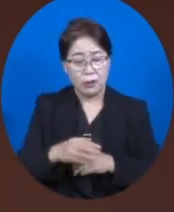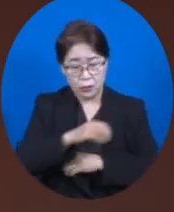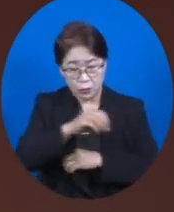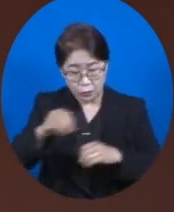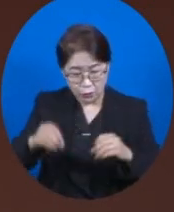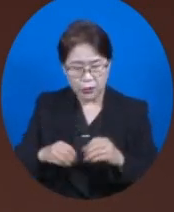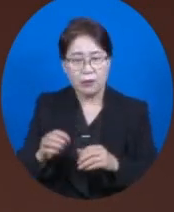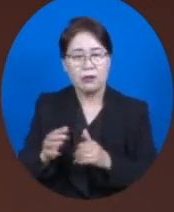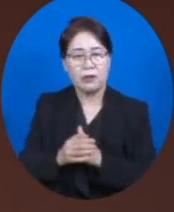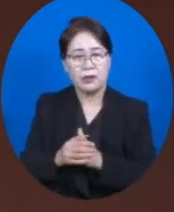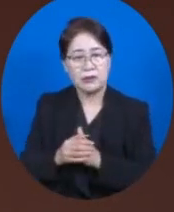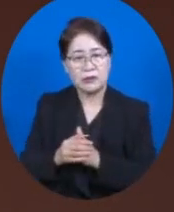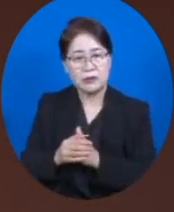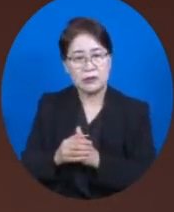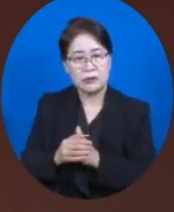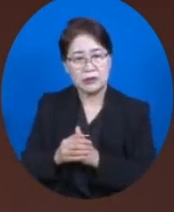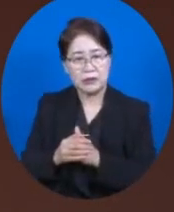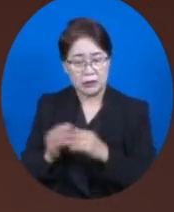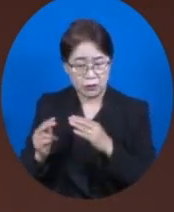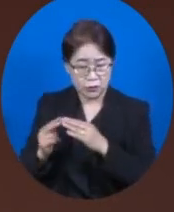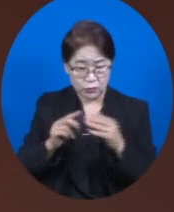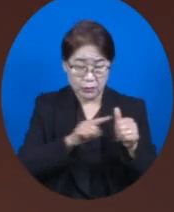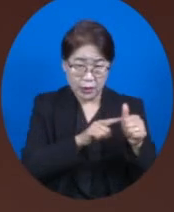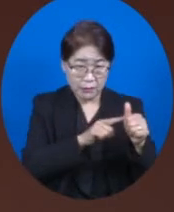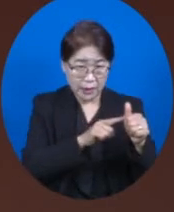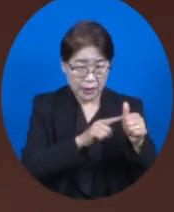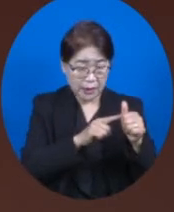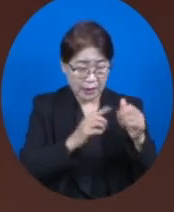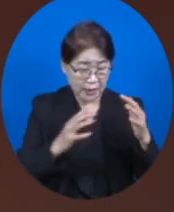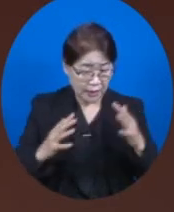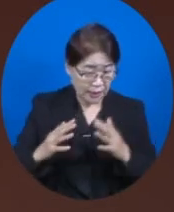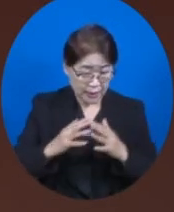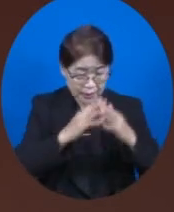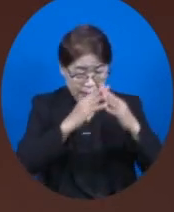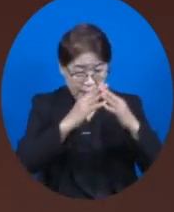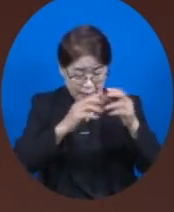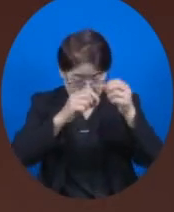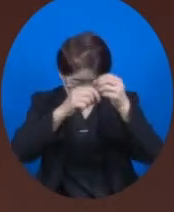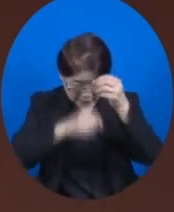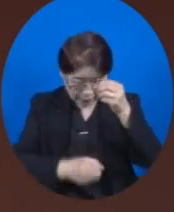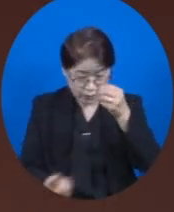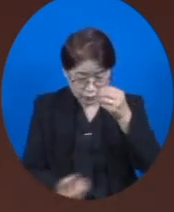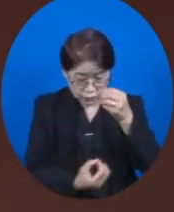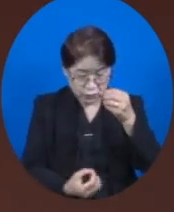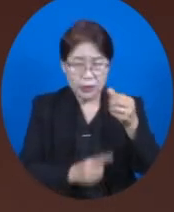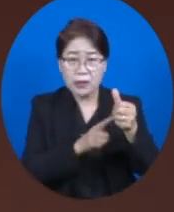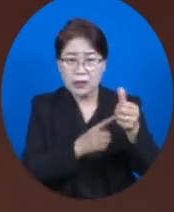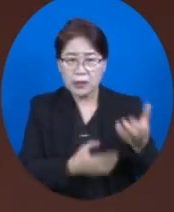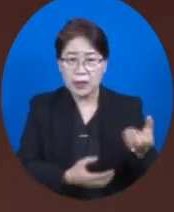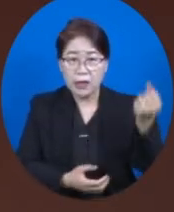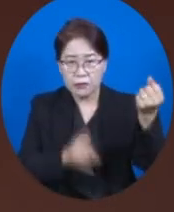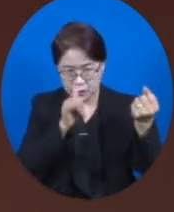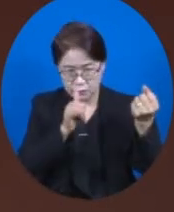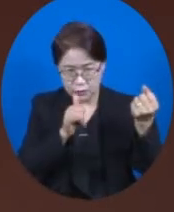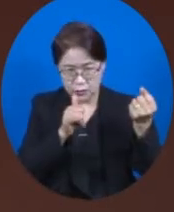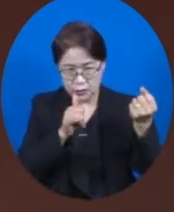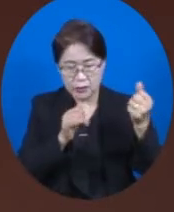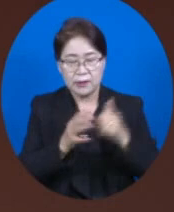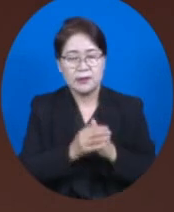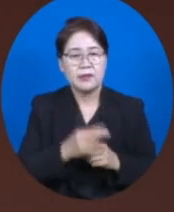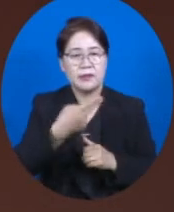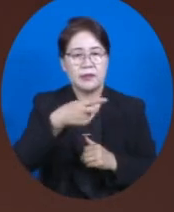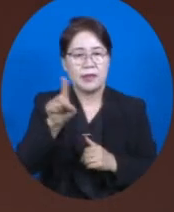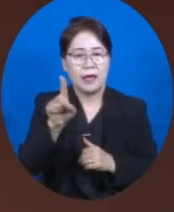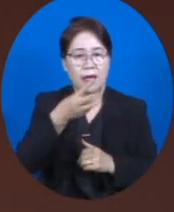도리어 다림줄이 스룹바벨의 손에 있음을 보고 기뻐하라고 말씀하세요 여러분 다림질이 뭔지